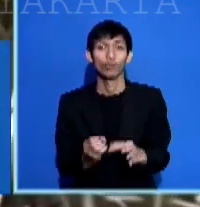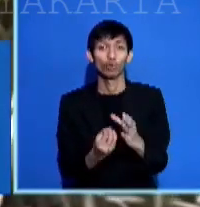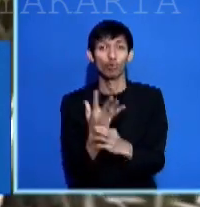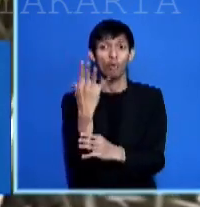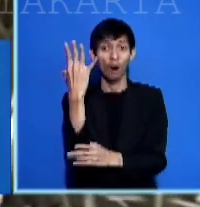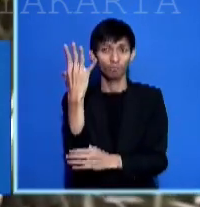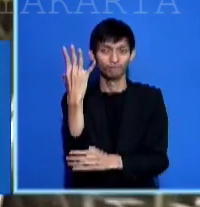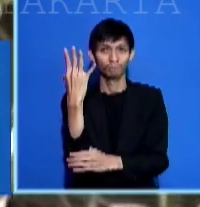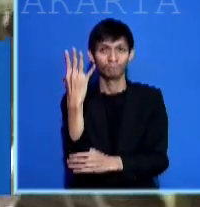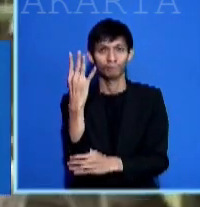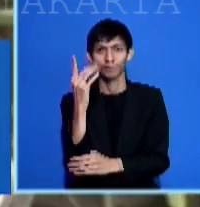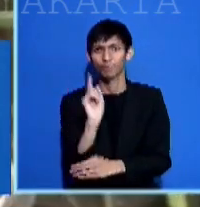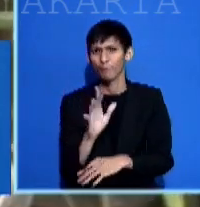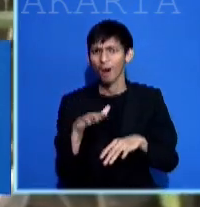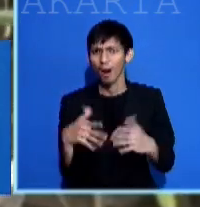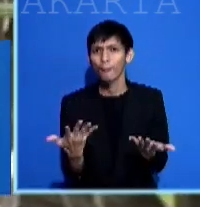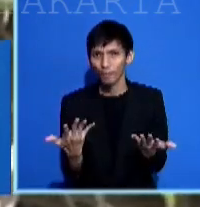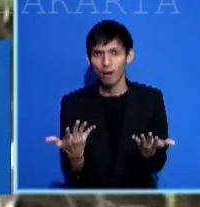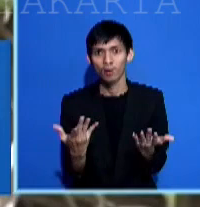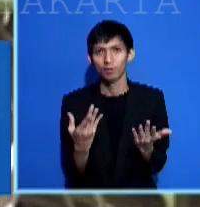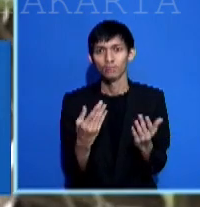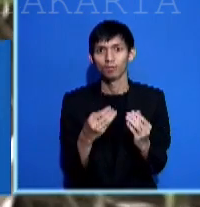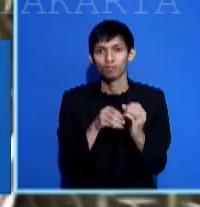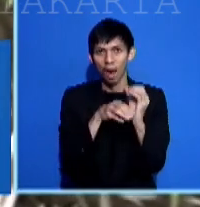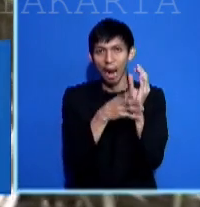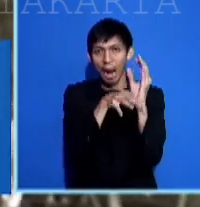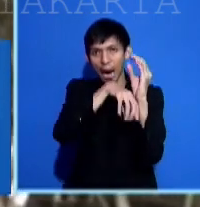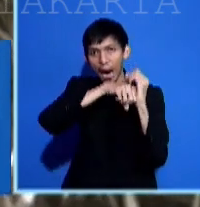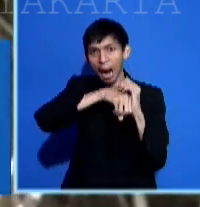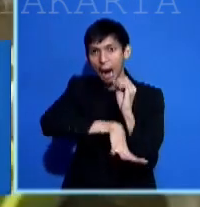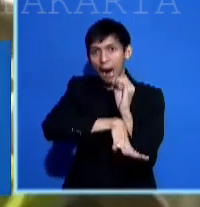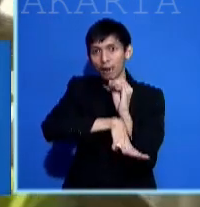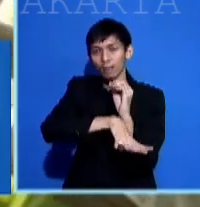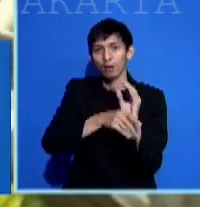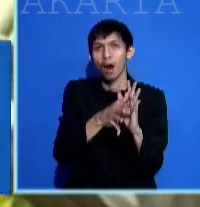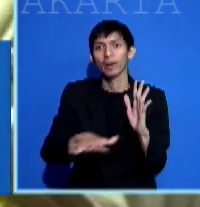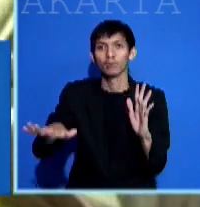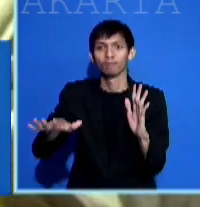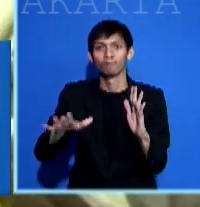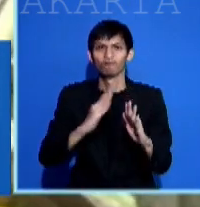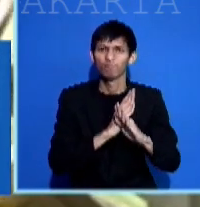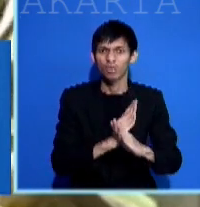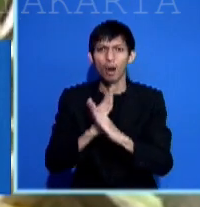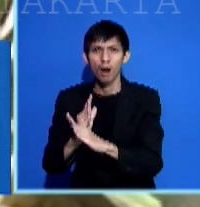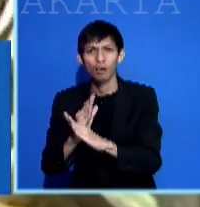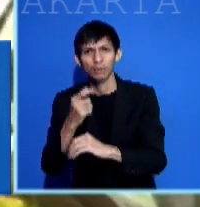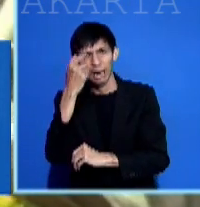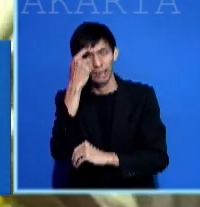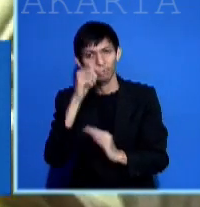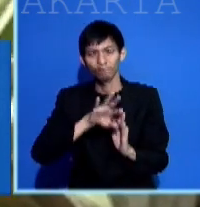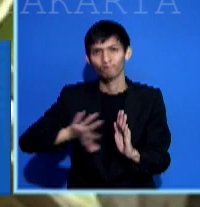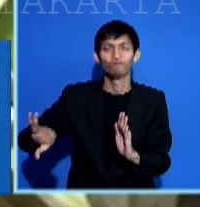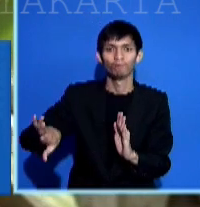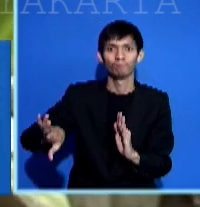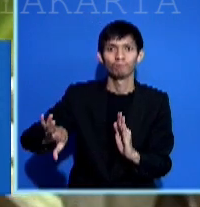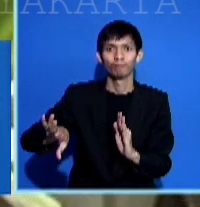Sae jalaran sipatipun ingkang nyimpen pasudiant to sa kali saking Om sesakit dereng kathah ingkang mupangataken